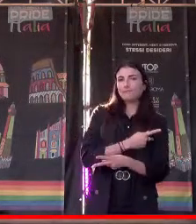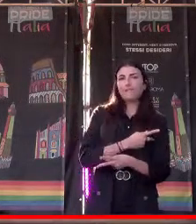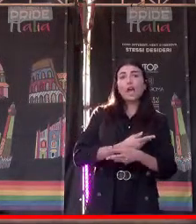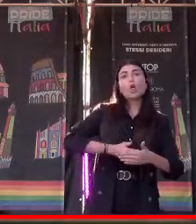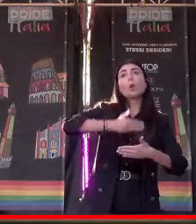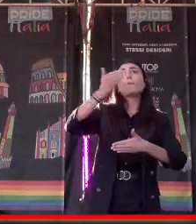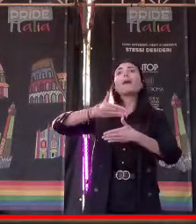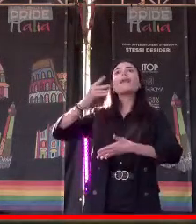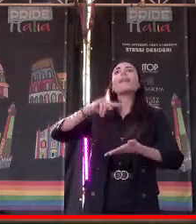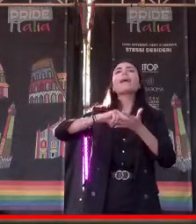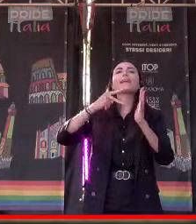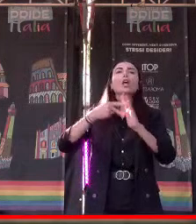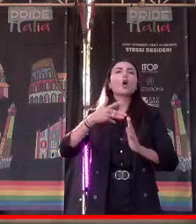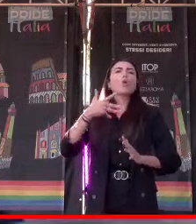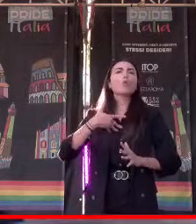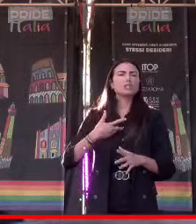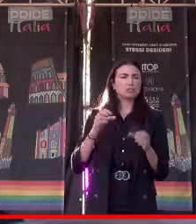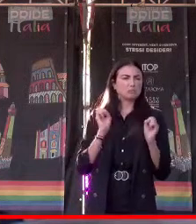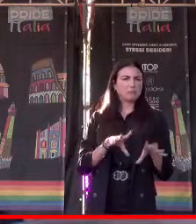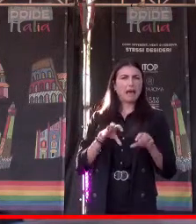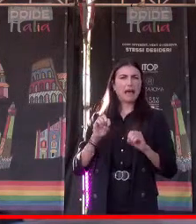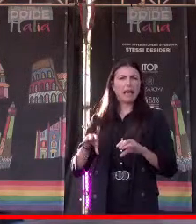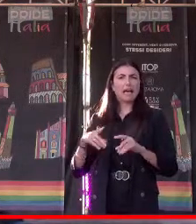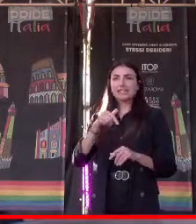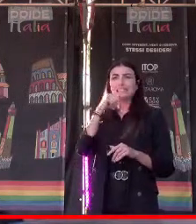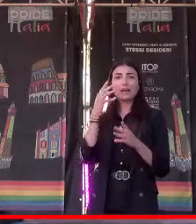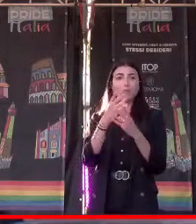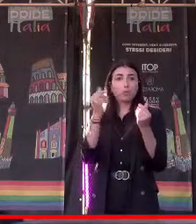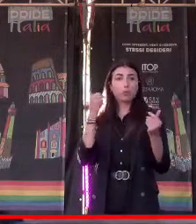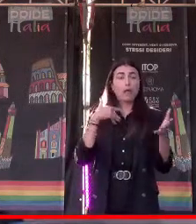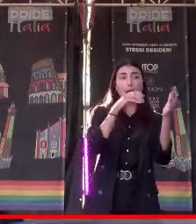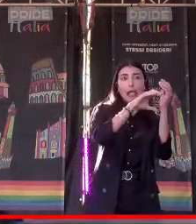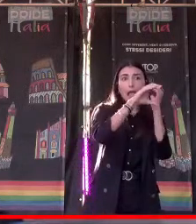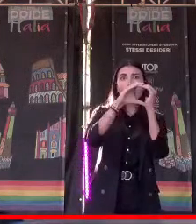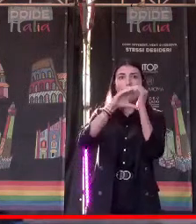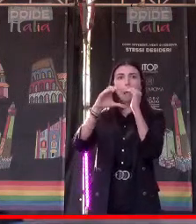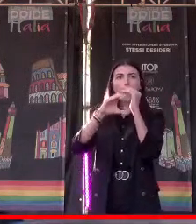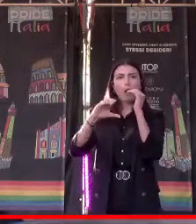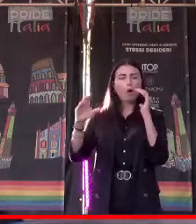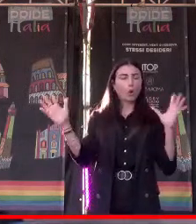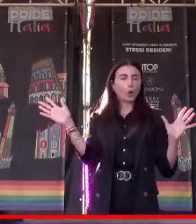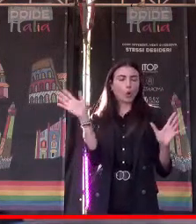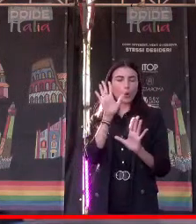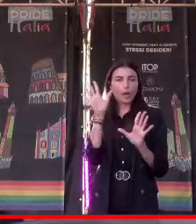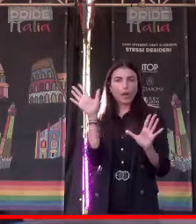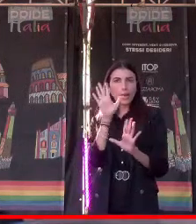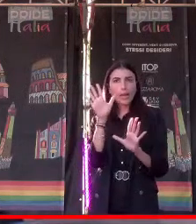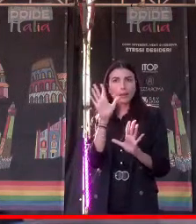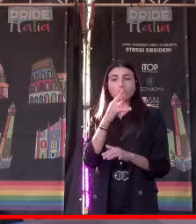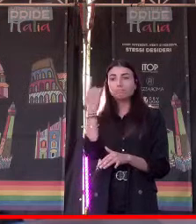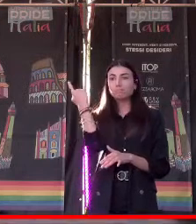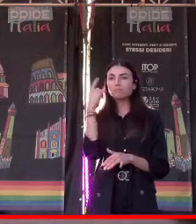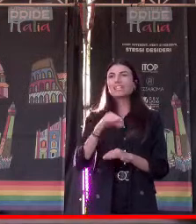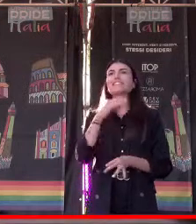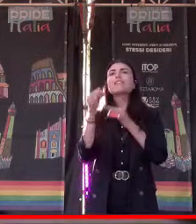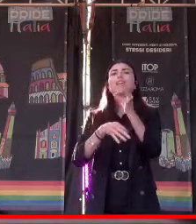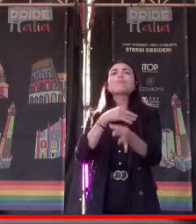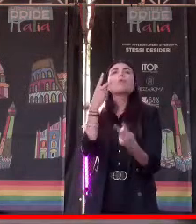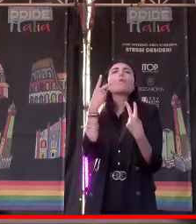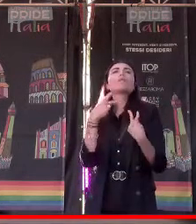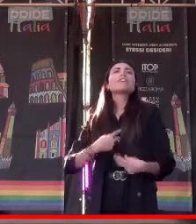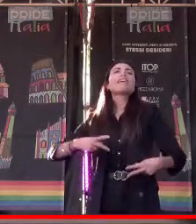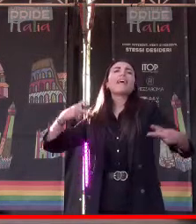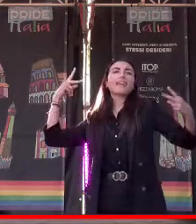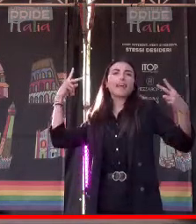la monnezza da risolvere, ci stanno gli autobus che sono macelli per tutto, però in realtà sono vite